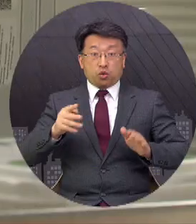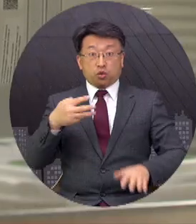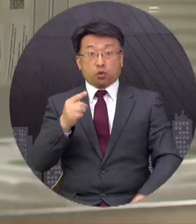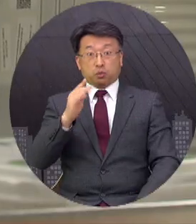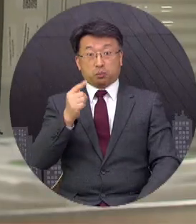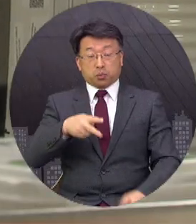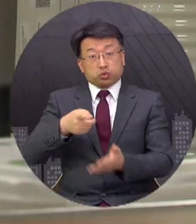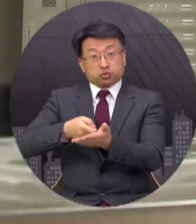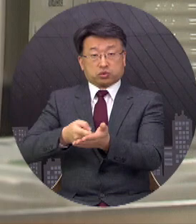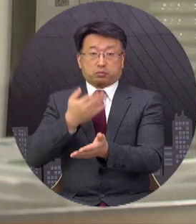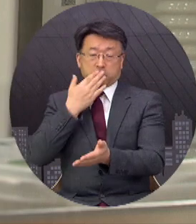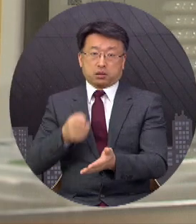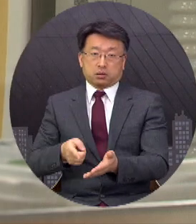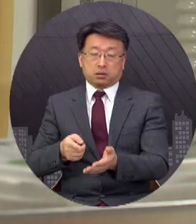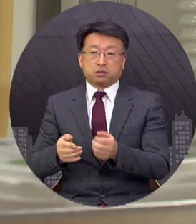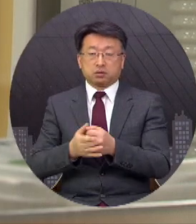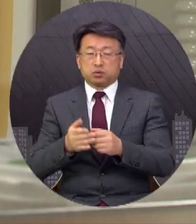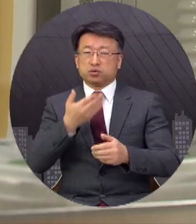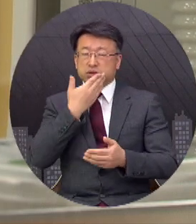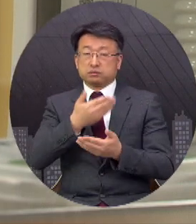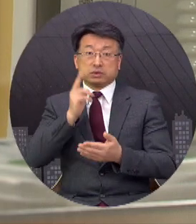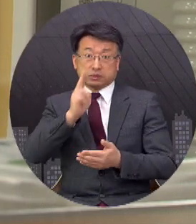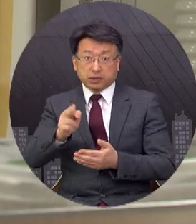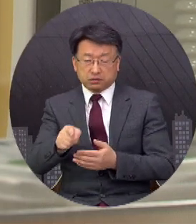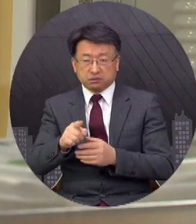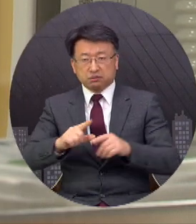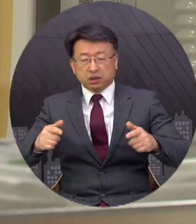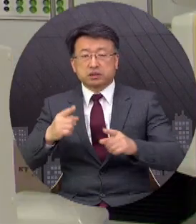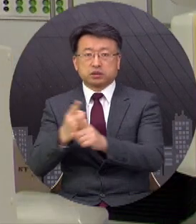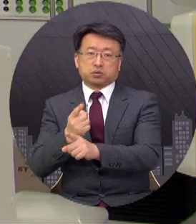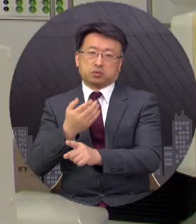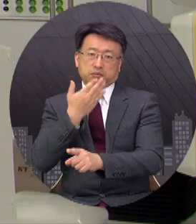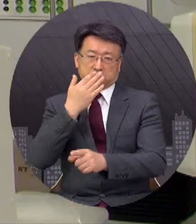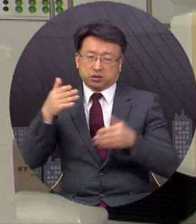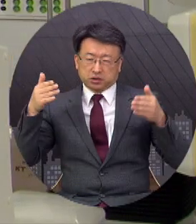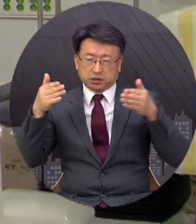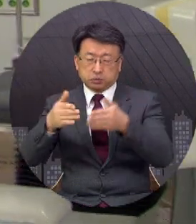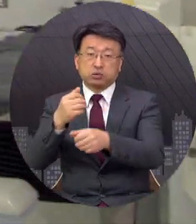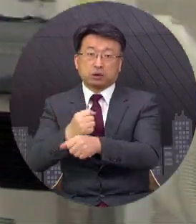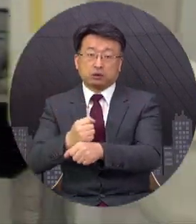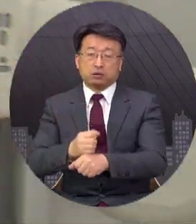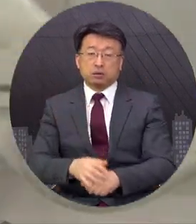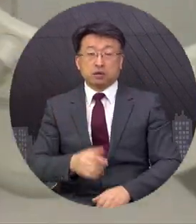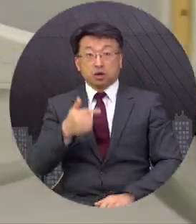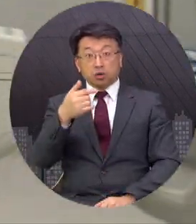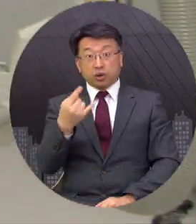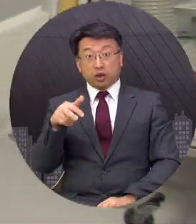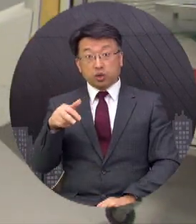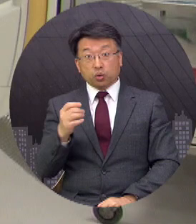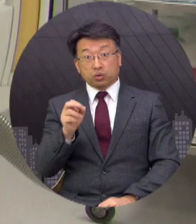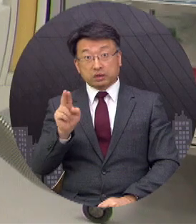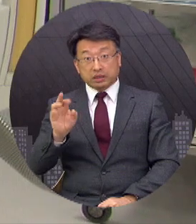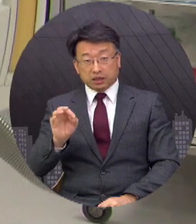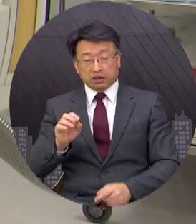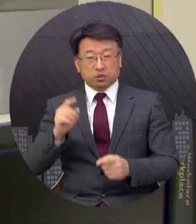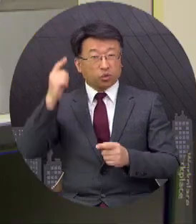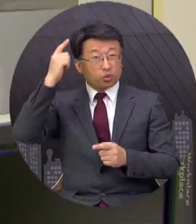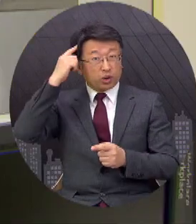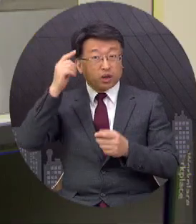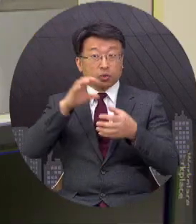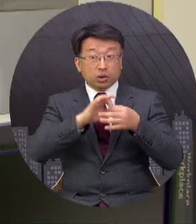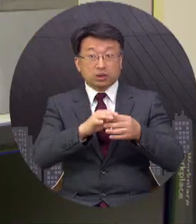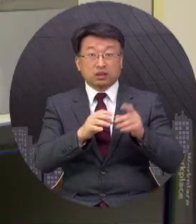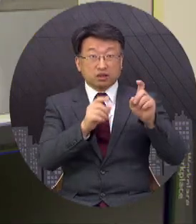지역에서의 수술 비율이 높은 중증 질환 치료에 힘을 쏟을 계획입니다. 경남의 뇌종양 수술 등뇌 관련 수술